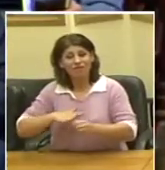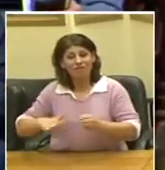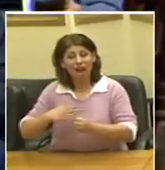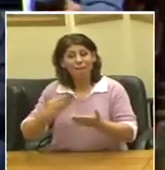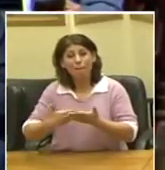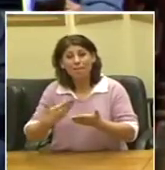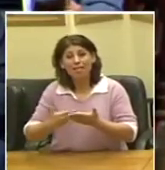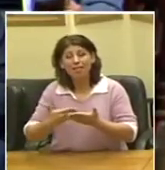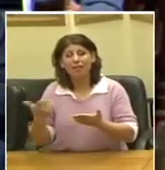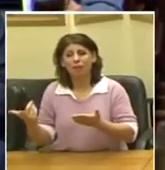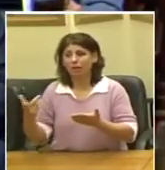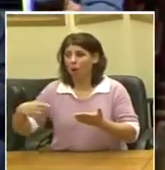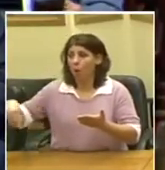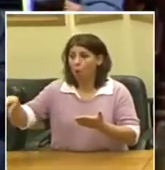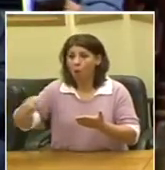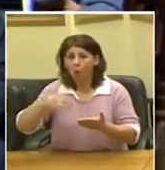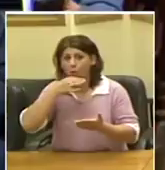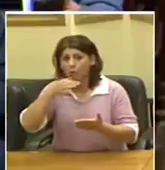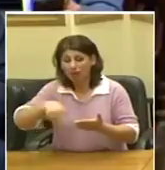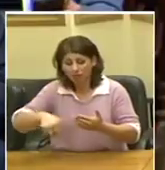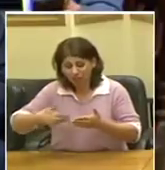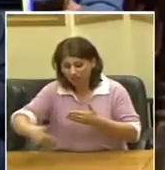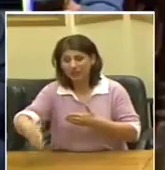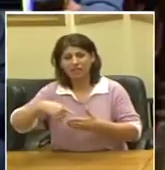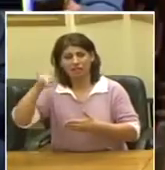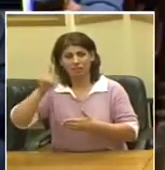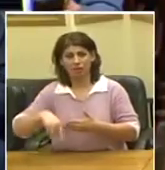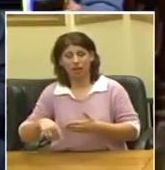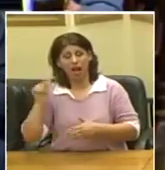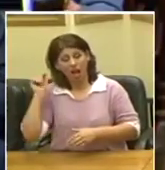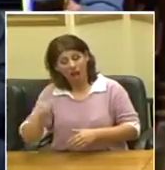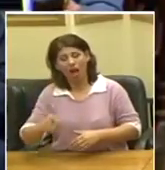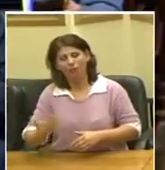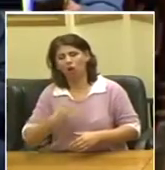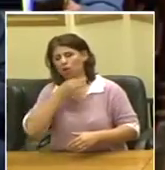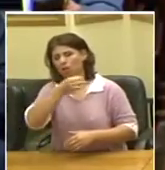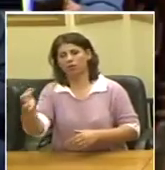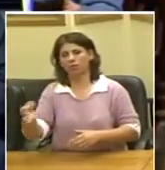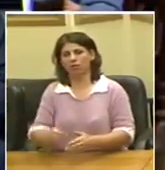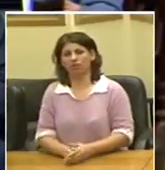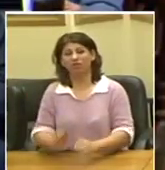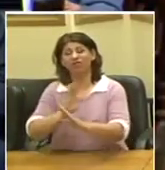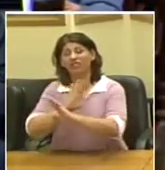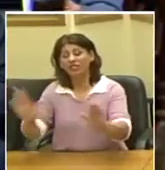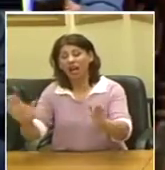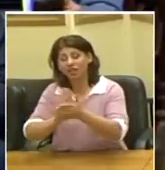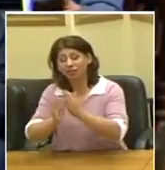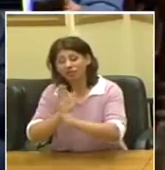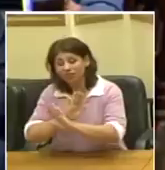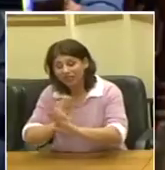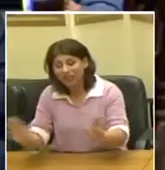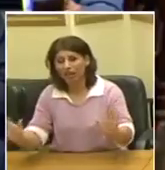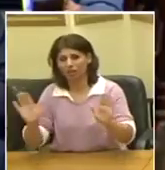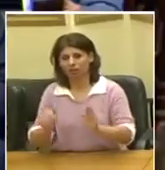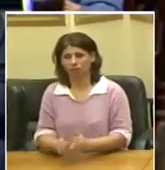εσείς όλοι τα εκφράζατε αυτές τις μέρες. Αυτό έχω να σας πω. Ωραία. Φτάνει. Θα πάω.